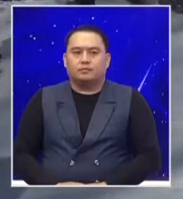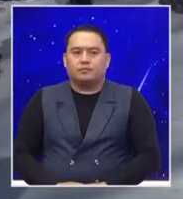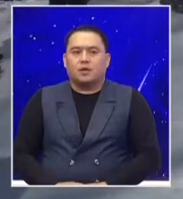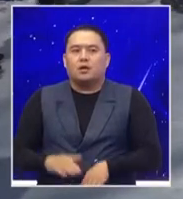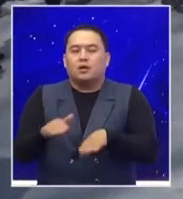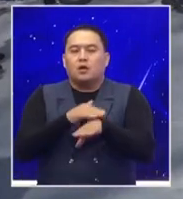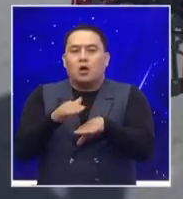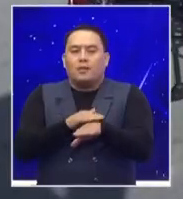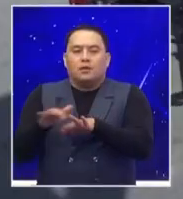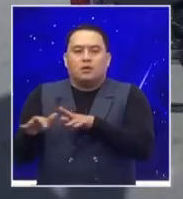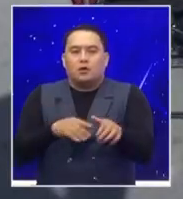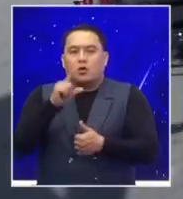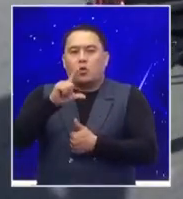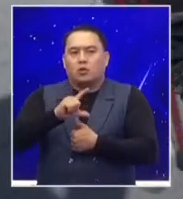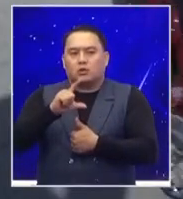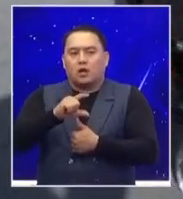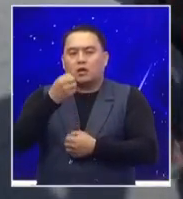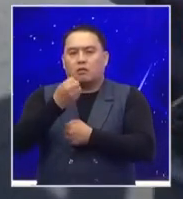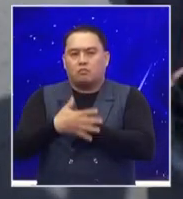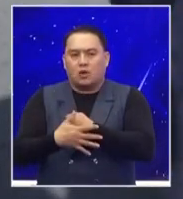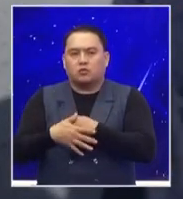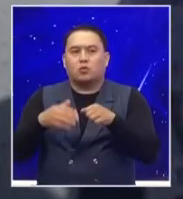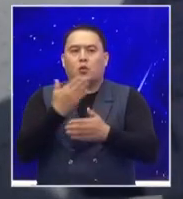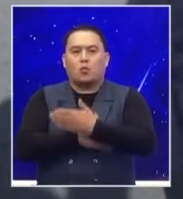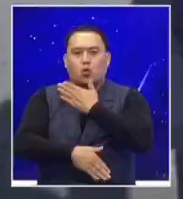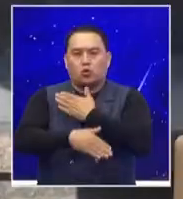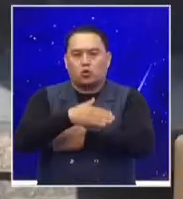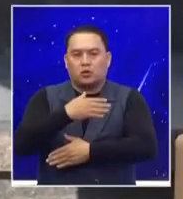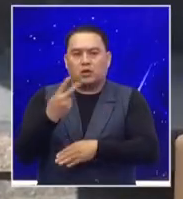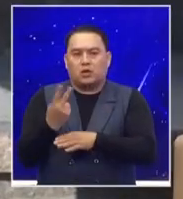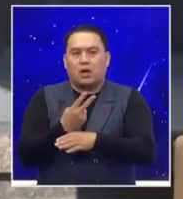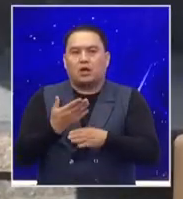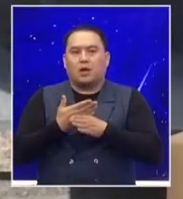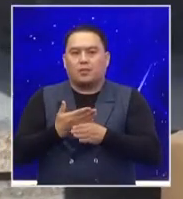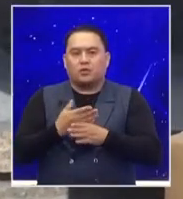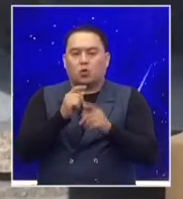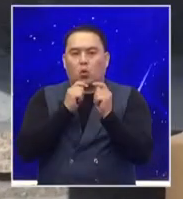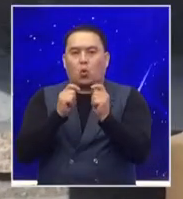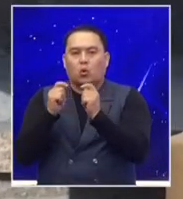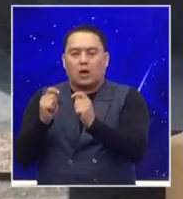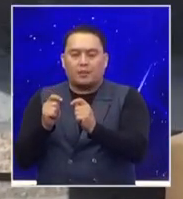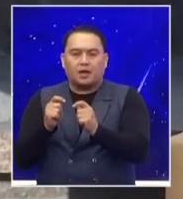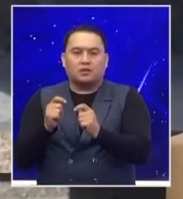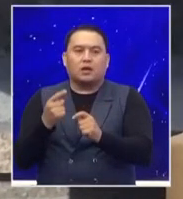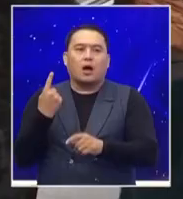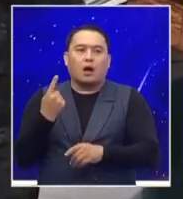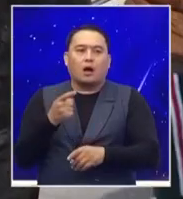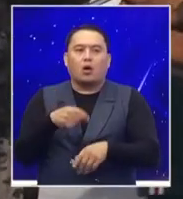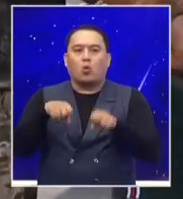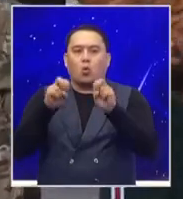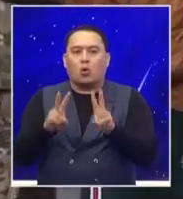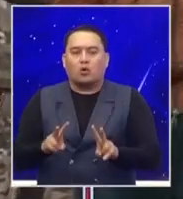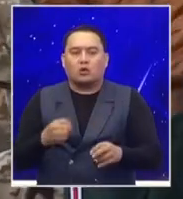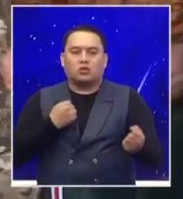Игі шара барысында орталық мешіт қызметкерлері мүмкіндігі шектеулі екі адамға қоларба сыйлады. Оның бөлек тағы бір жанға арнайы